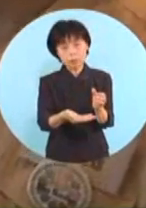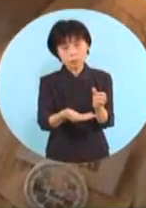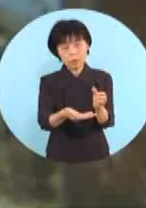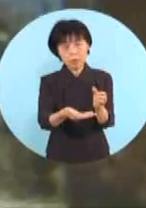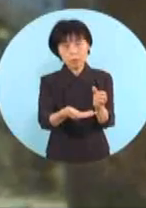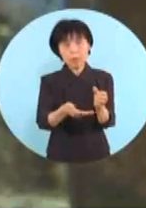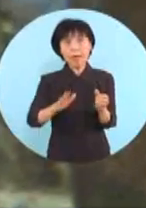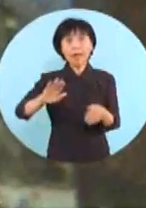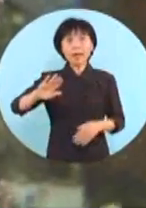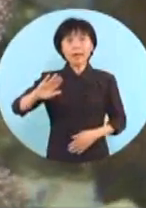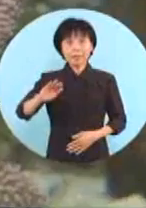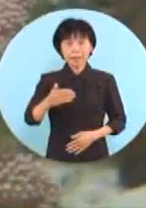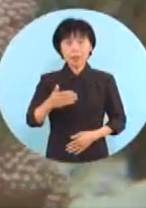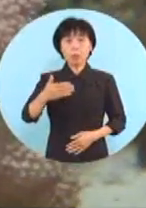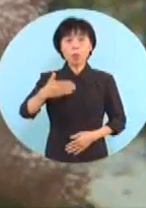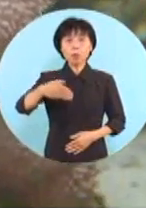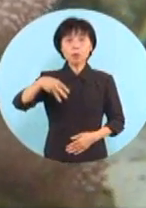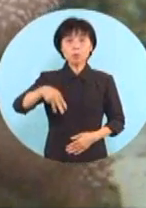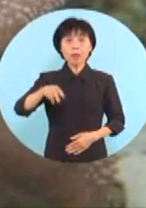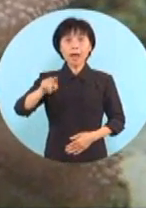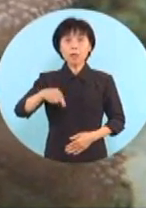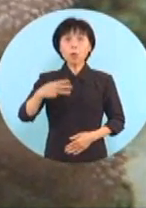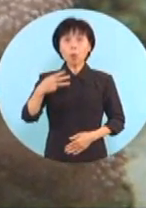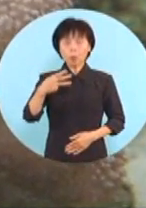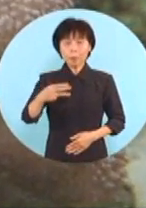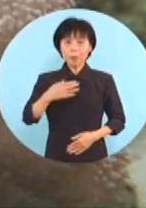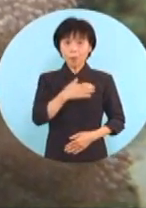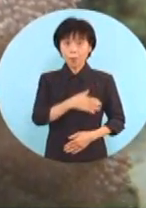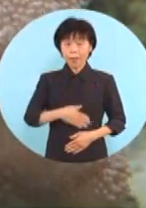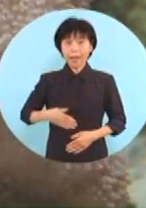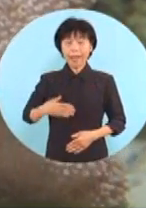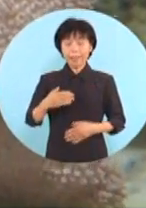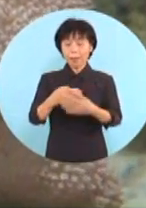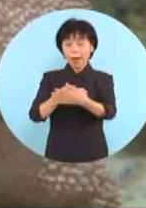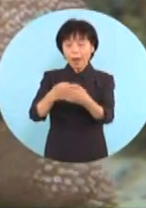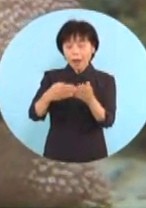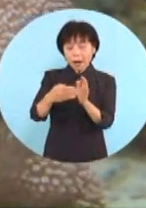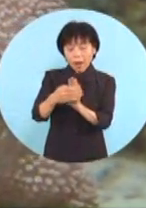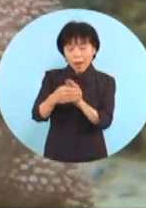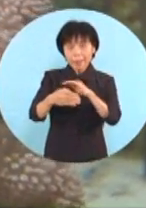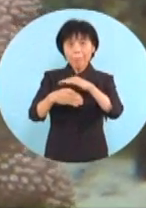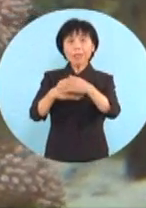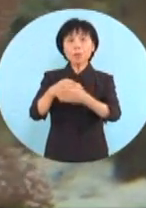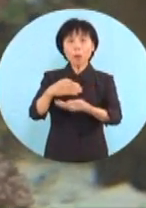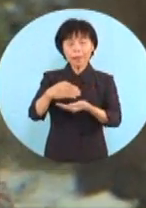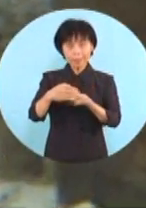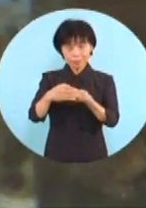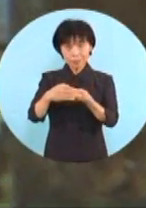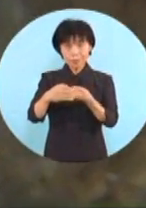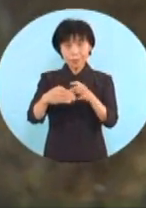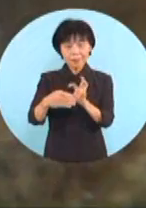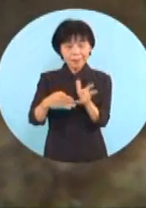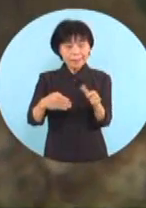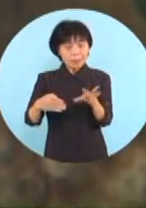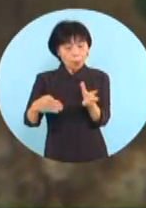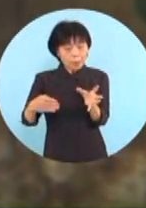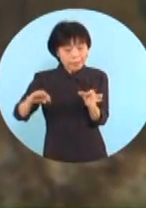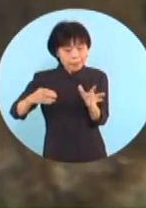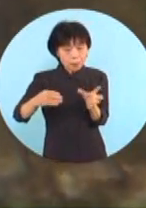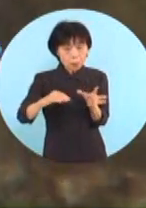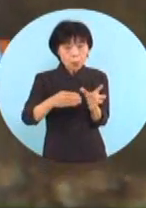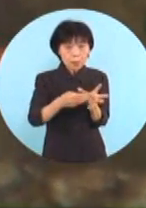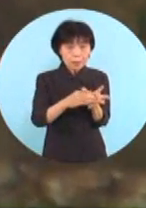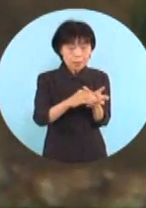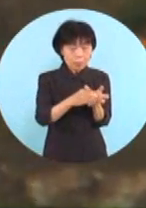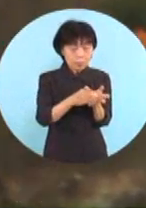ないんですけども、この隠れクマの実は体がね、粘膜で覆われていて、イソギンチャクの毒も大丈夫